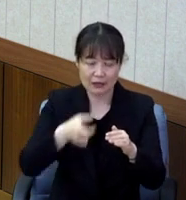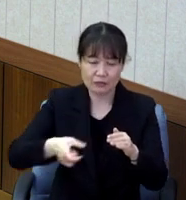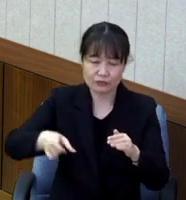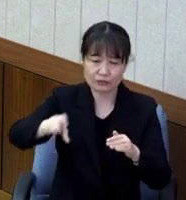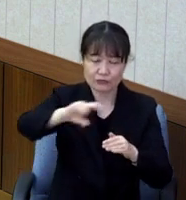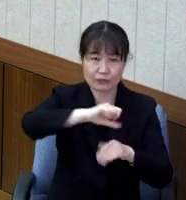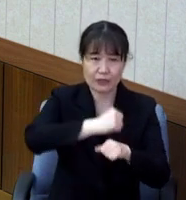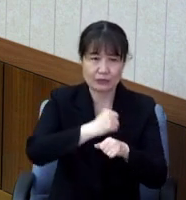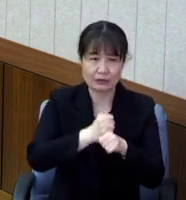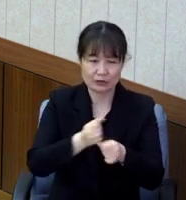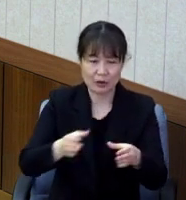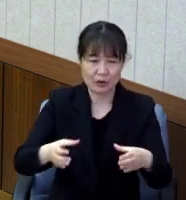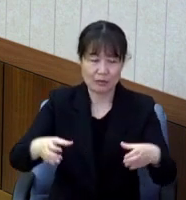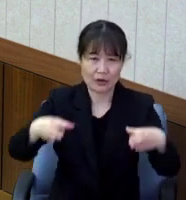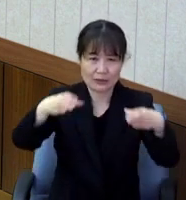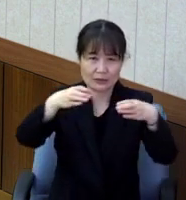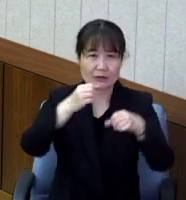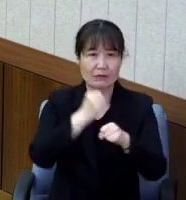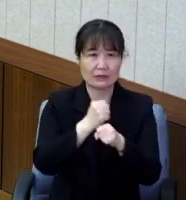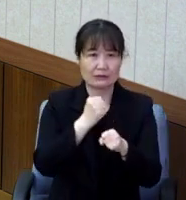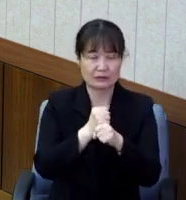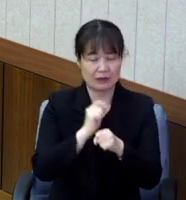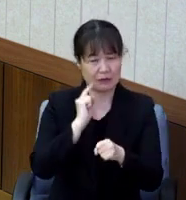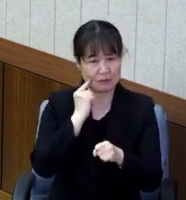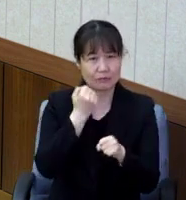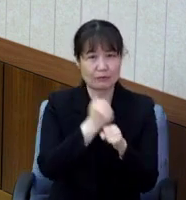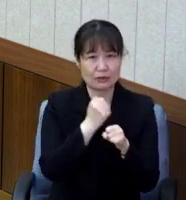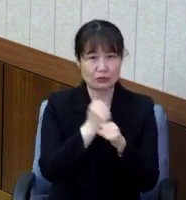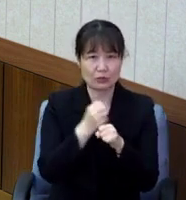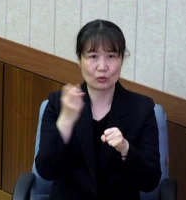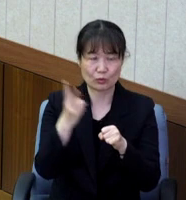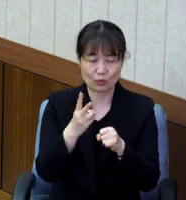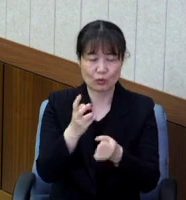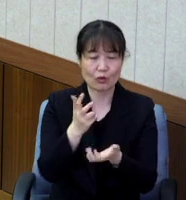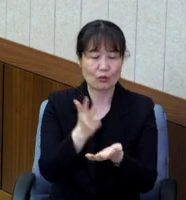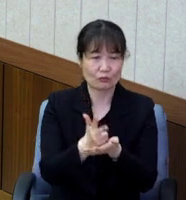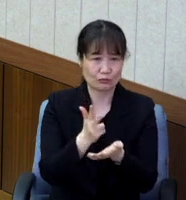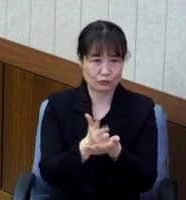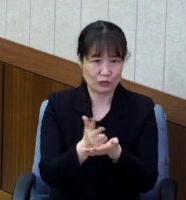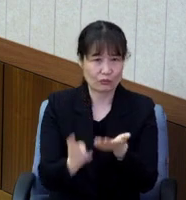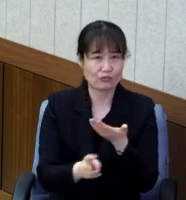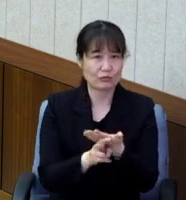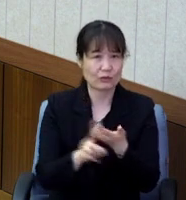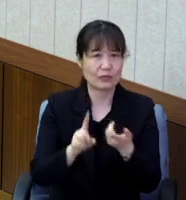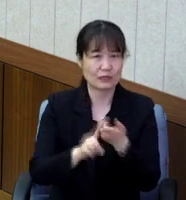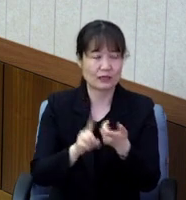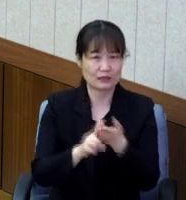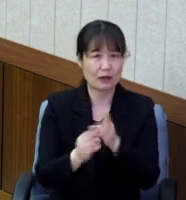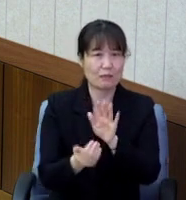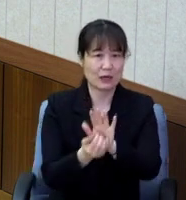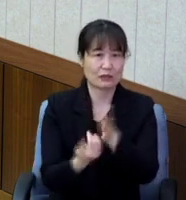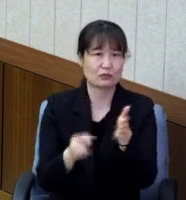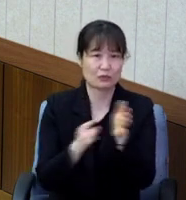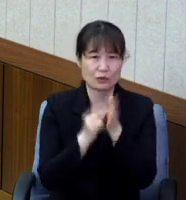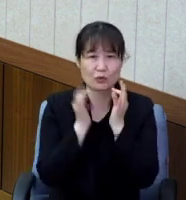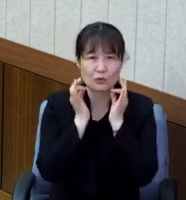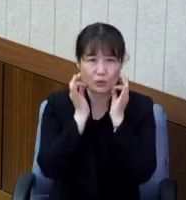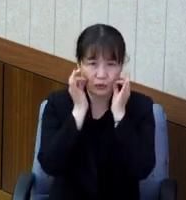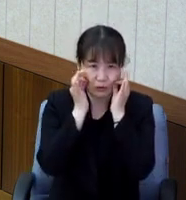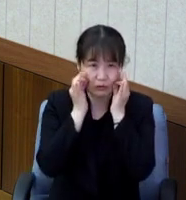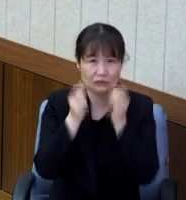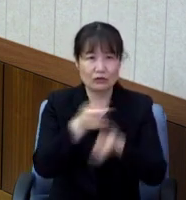난간 설치 등으로 도시 미관 확보와 불법 주정차 문제 해결을 위해 적극적으로 노력해 주시기